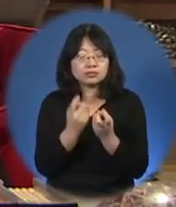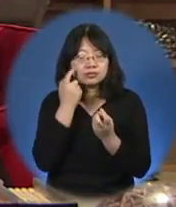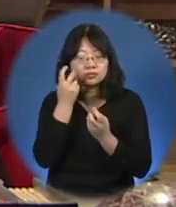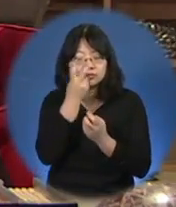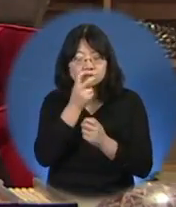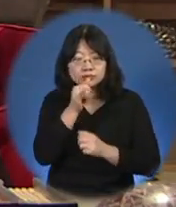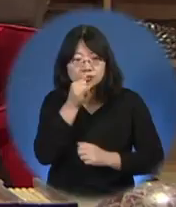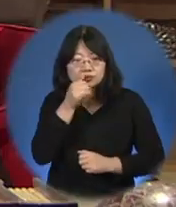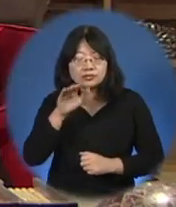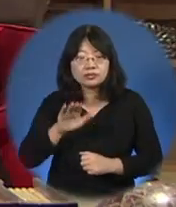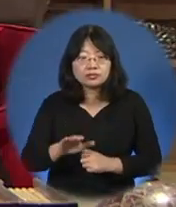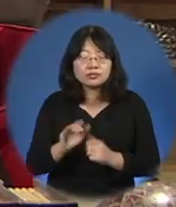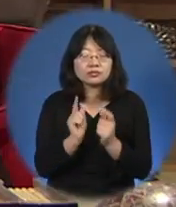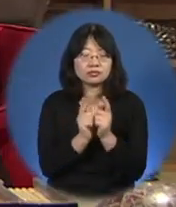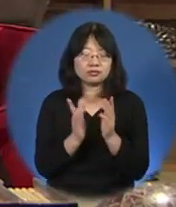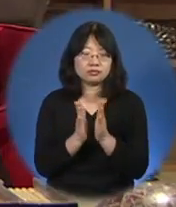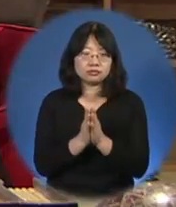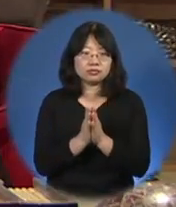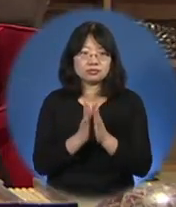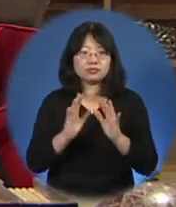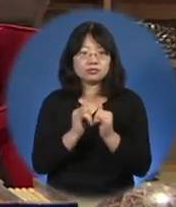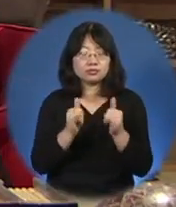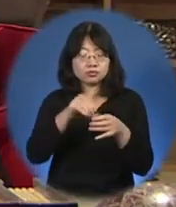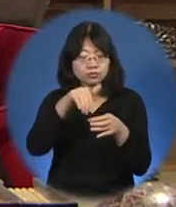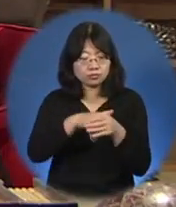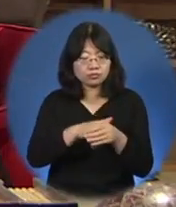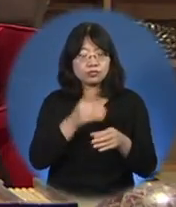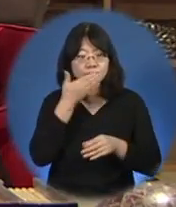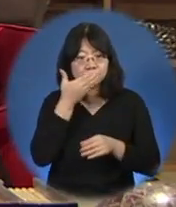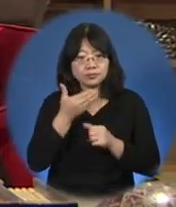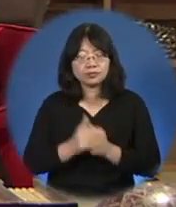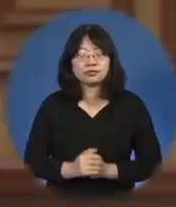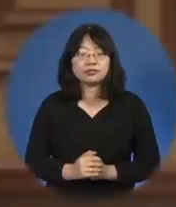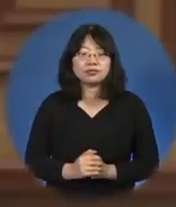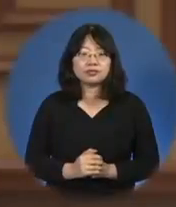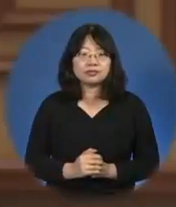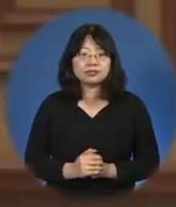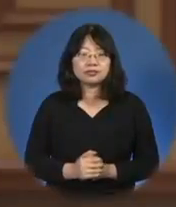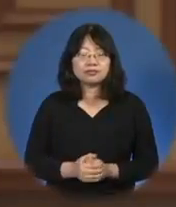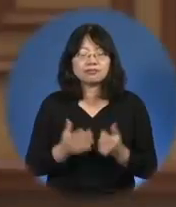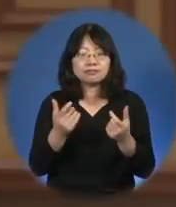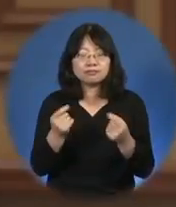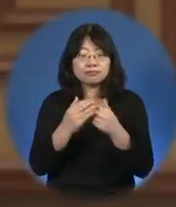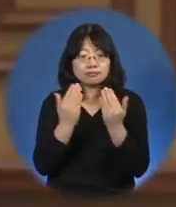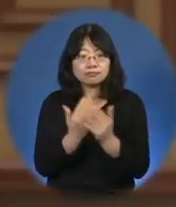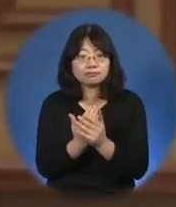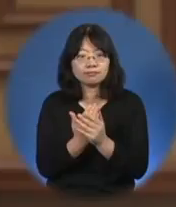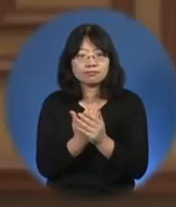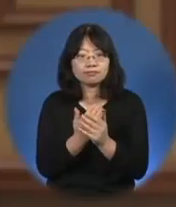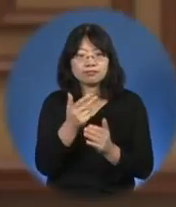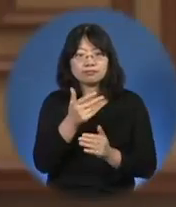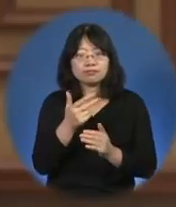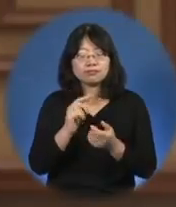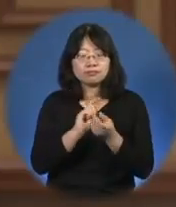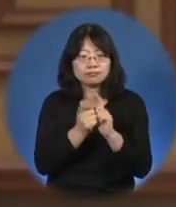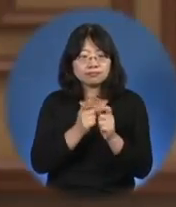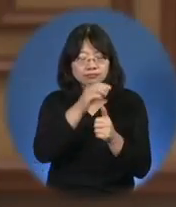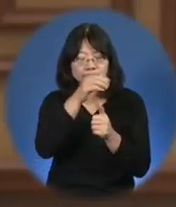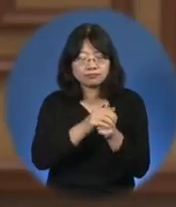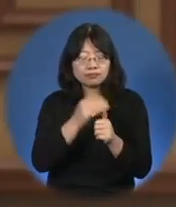여론조사도 있습니다만 또 직접 국민 투표 같은 것도 할 수 있잖아요. 네. 근데 그런 게 다 대의민주주의적